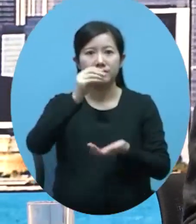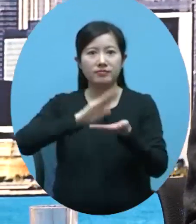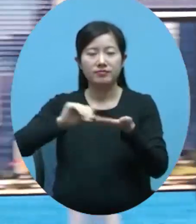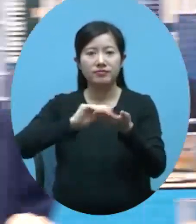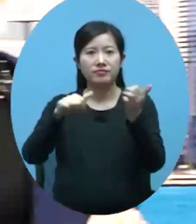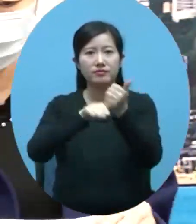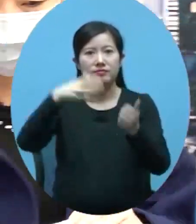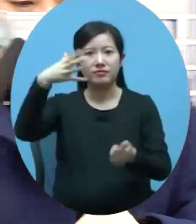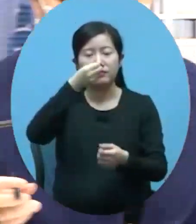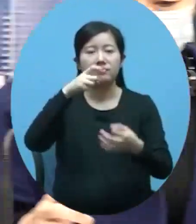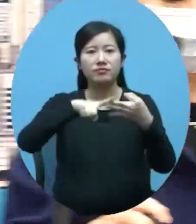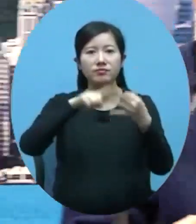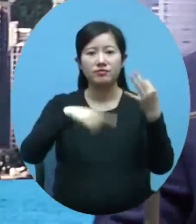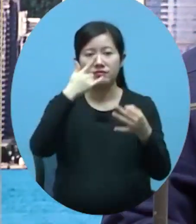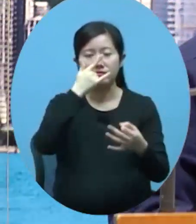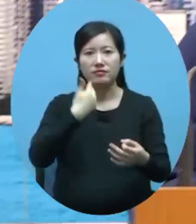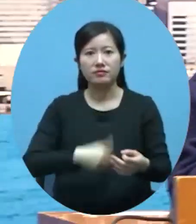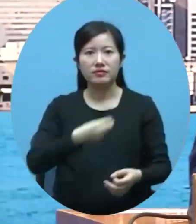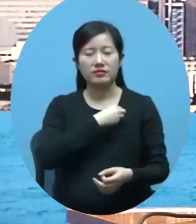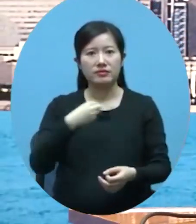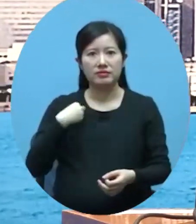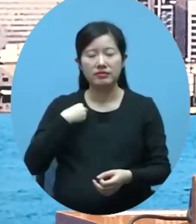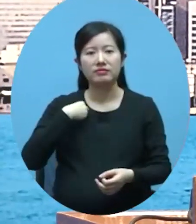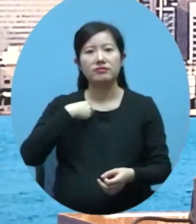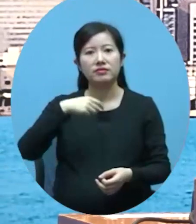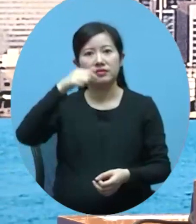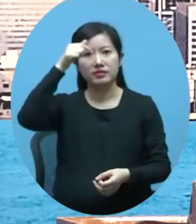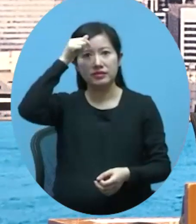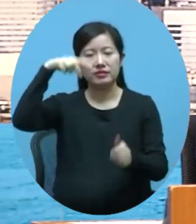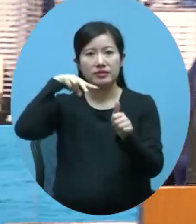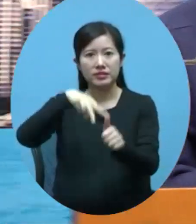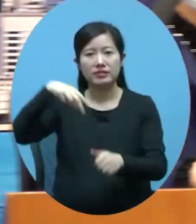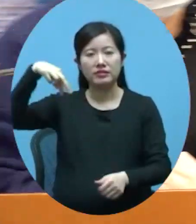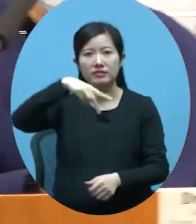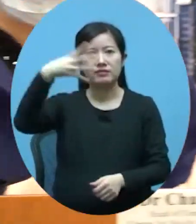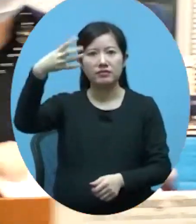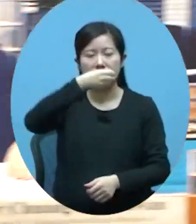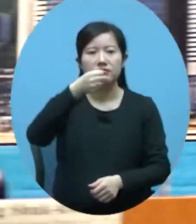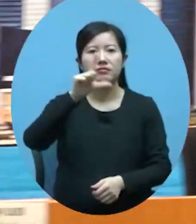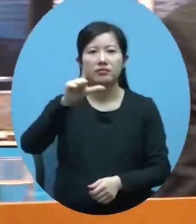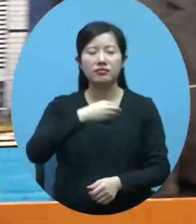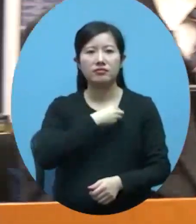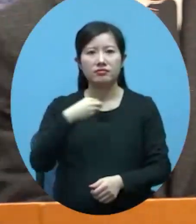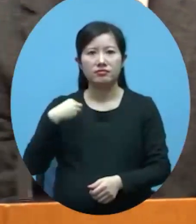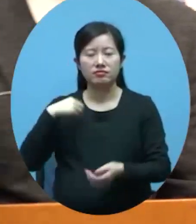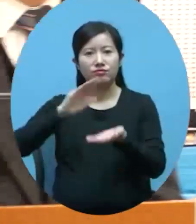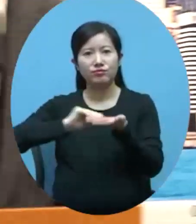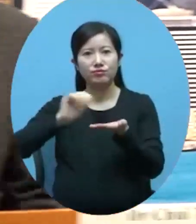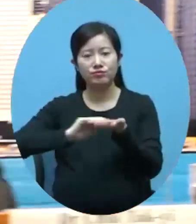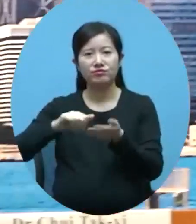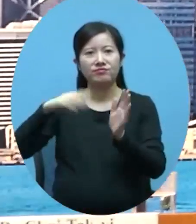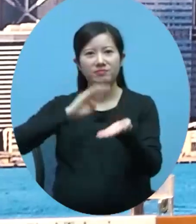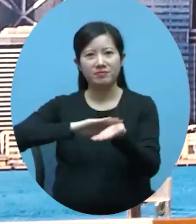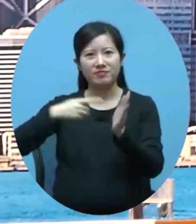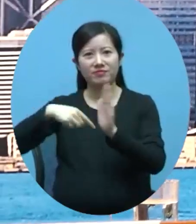卫生局副局长徐德义医生医院管理局总行政经理刘家健医生卫生处卫生防护中心传染病处